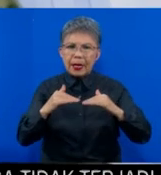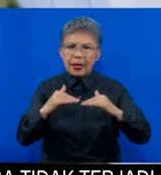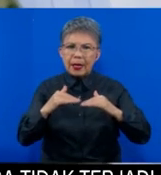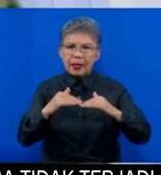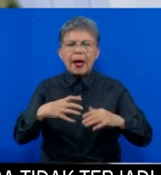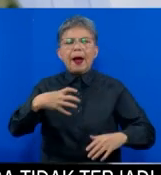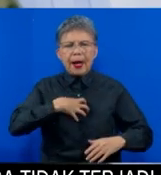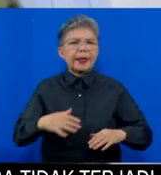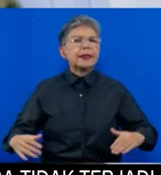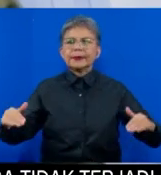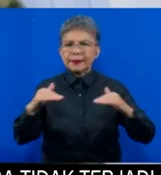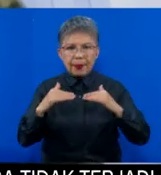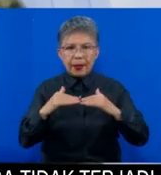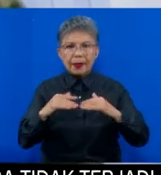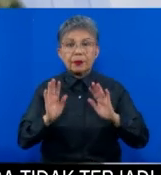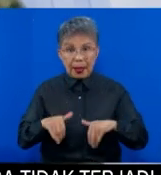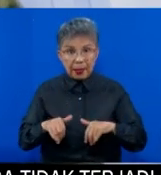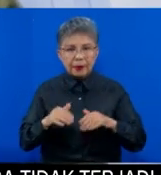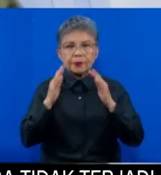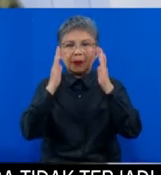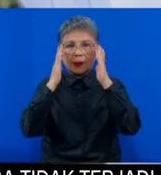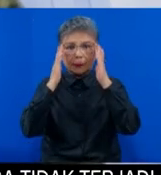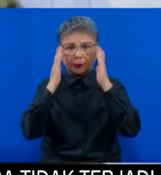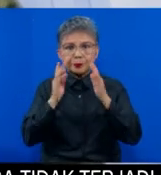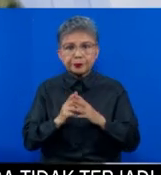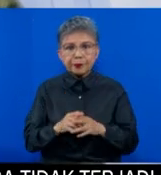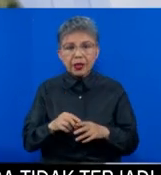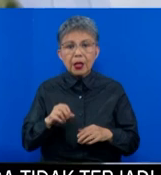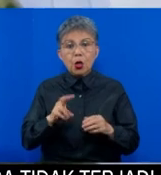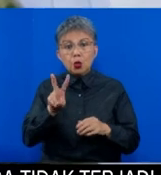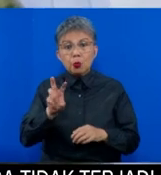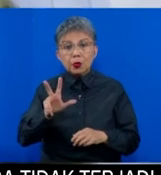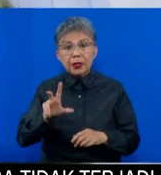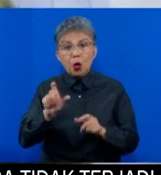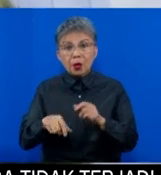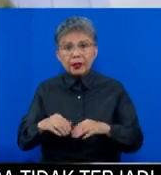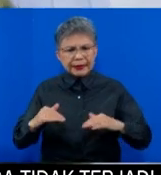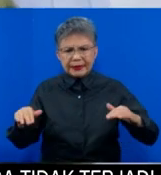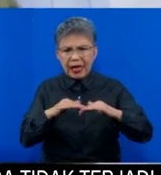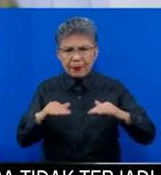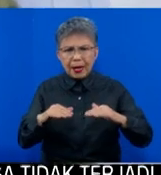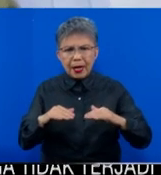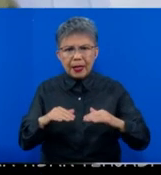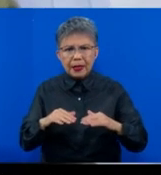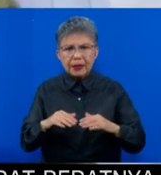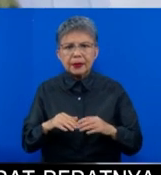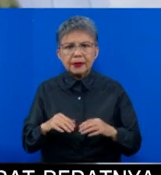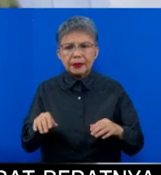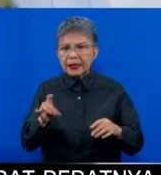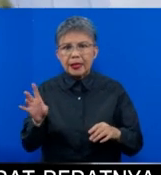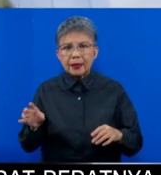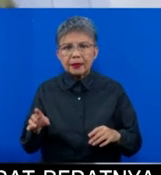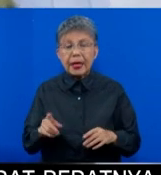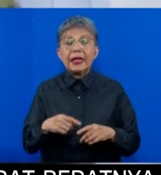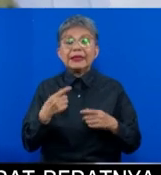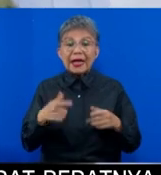memiliki hak-hak yang sama. Nah, di 23 orang ini sama dengan, cuman memang menjadi